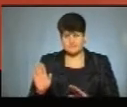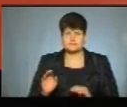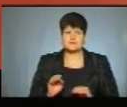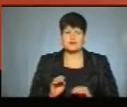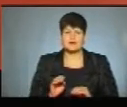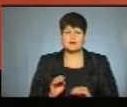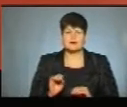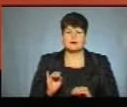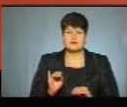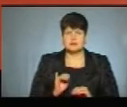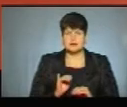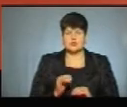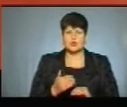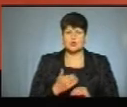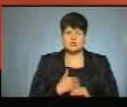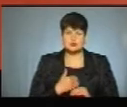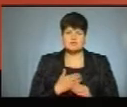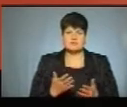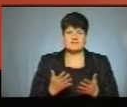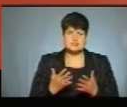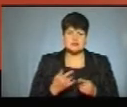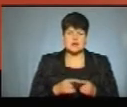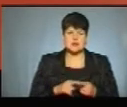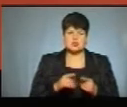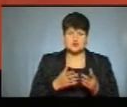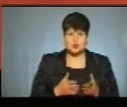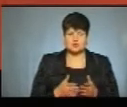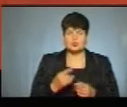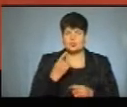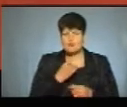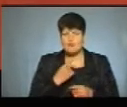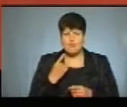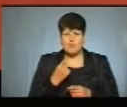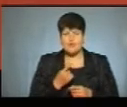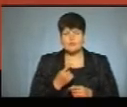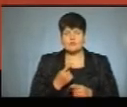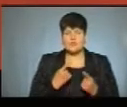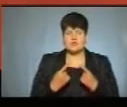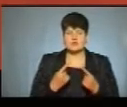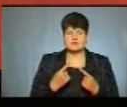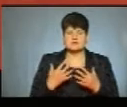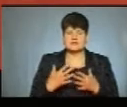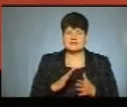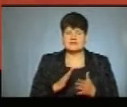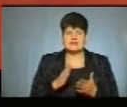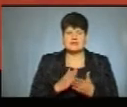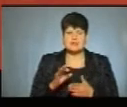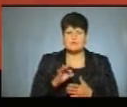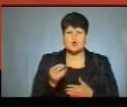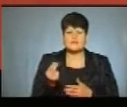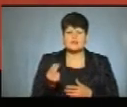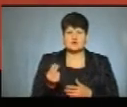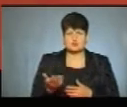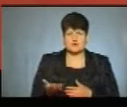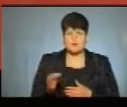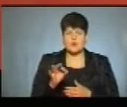І хотілося б визнання цього. І тут мова, як говорилося, йде не лише про фінансування,